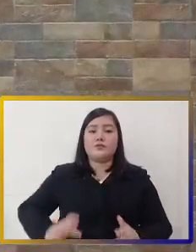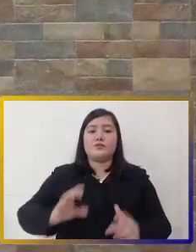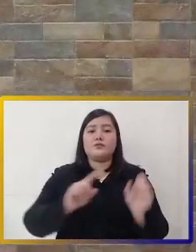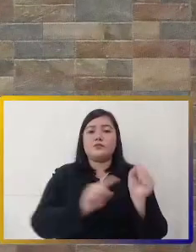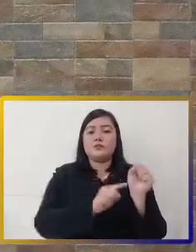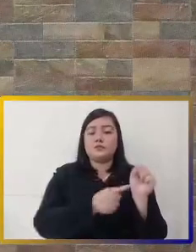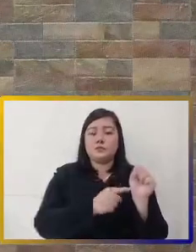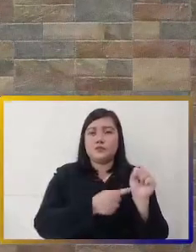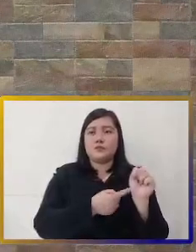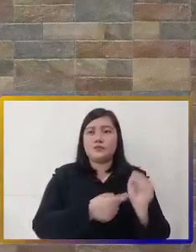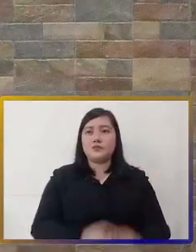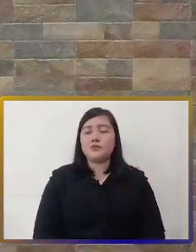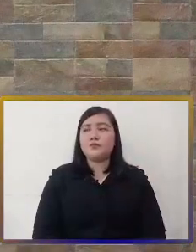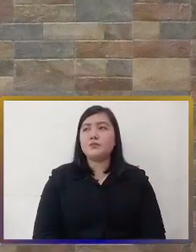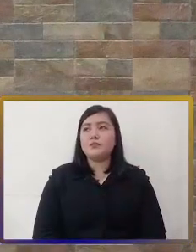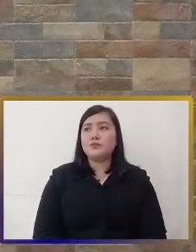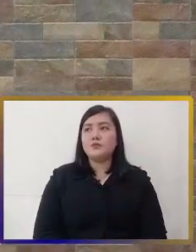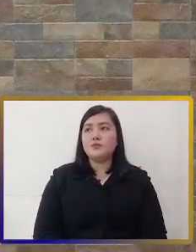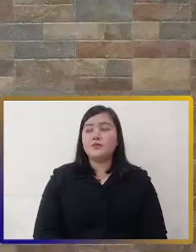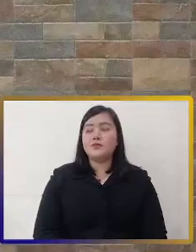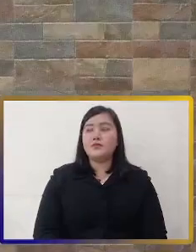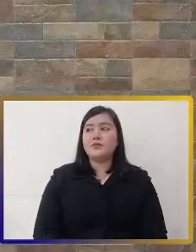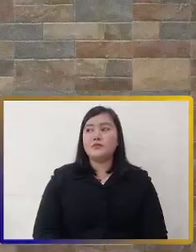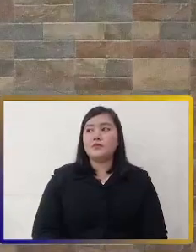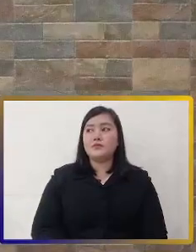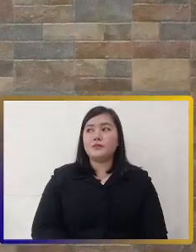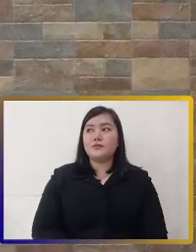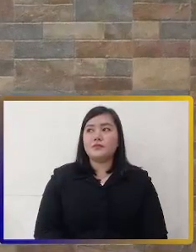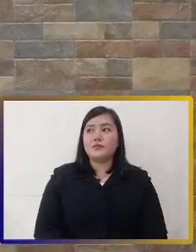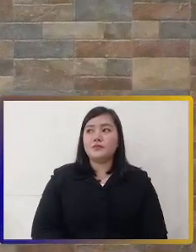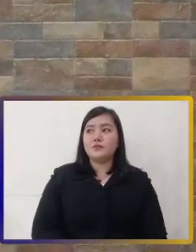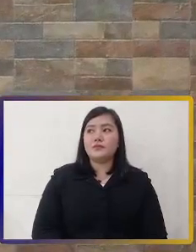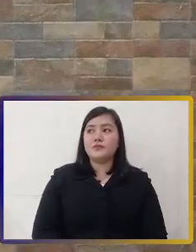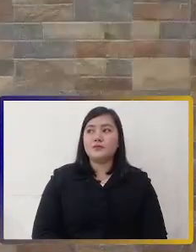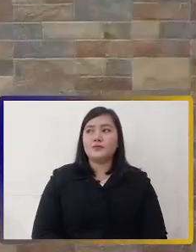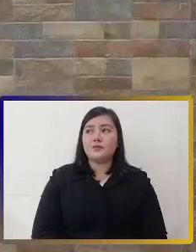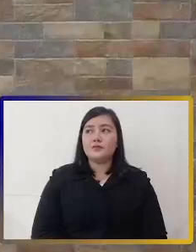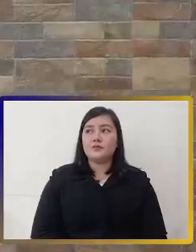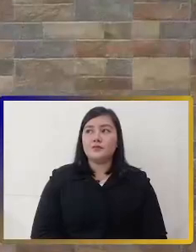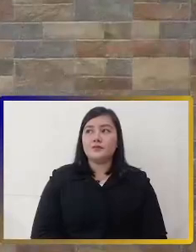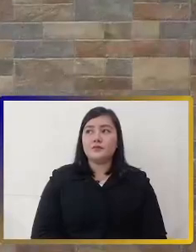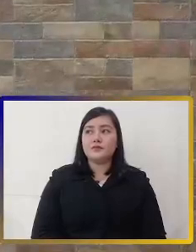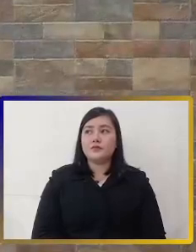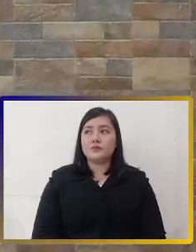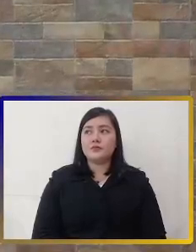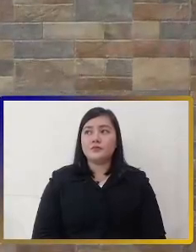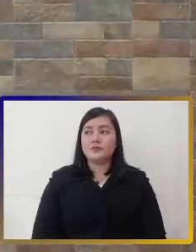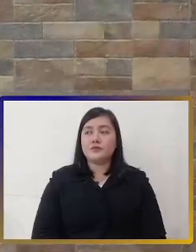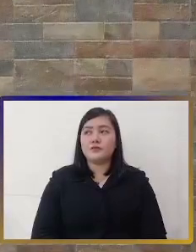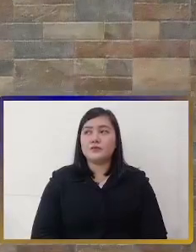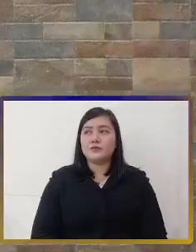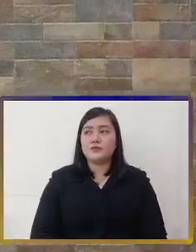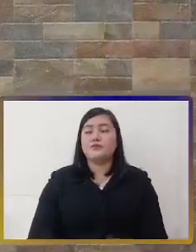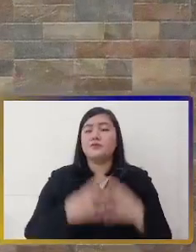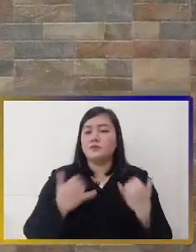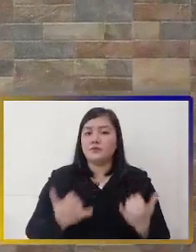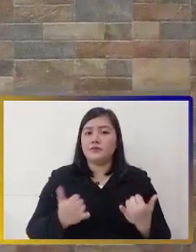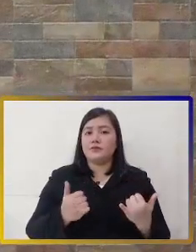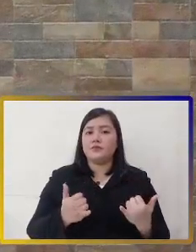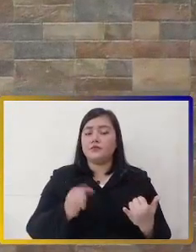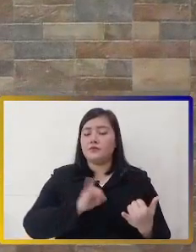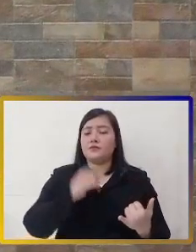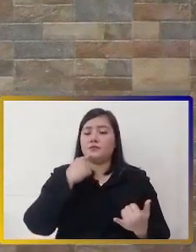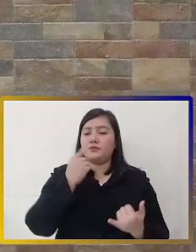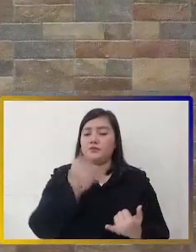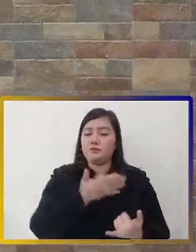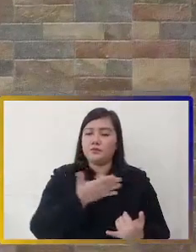mga historians. Now, anyways, pinakita ko po sa inyo yan last time. You see? So, ito pong babanggitin ko po sa inyo ngayon para maging